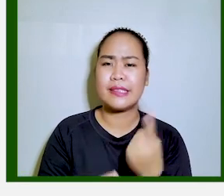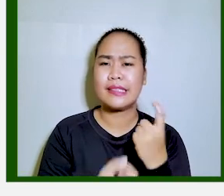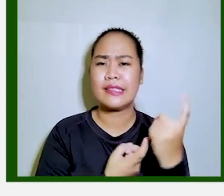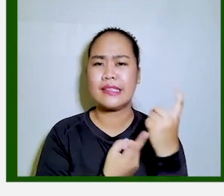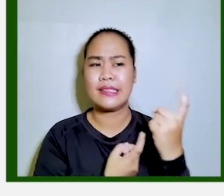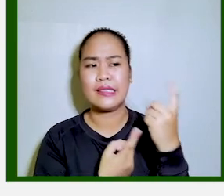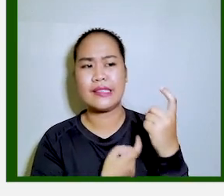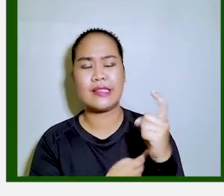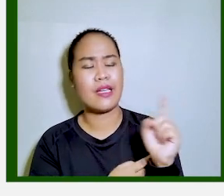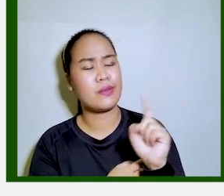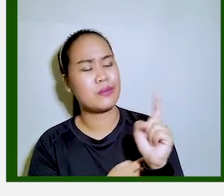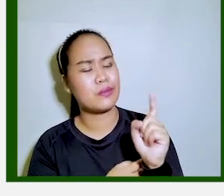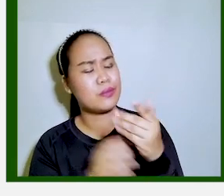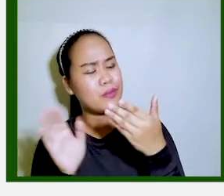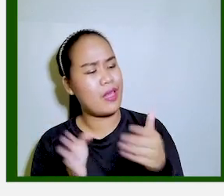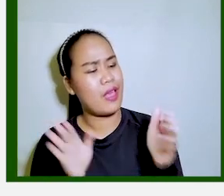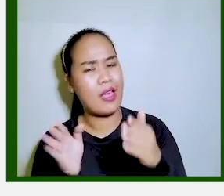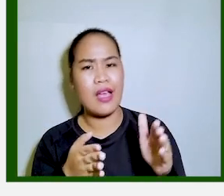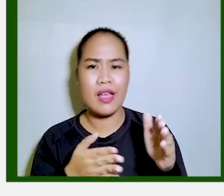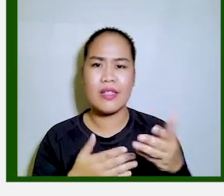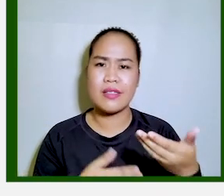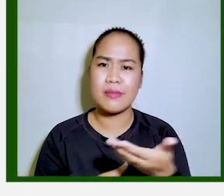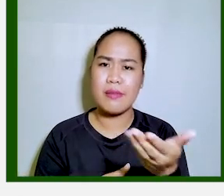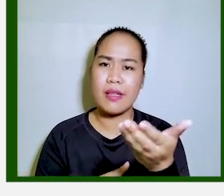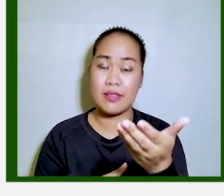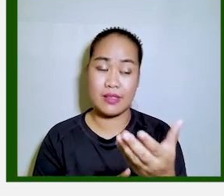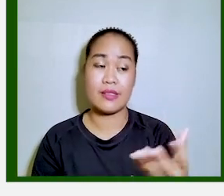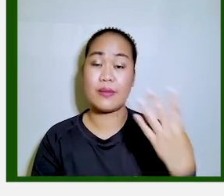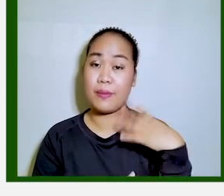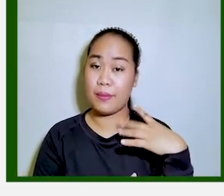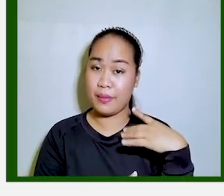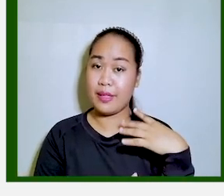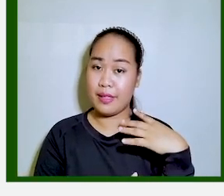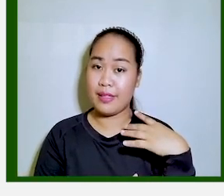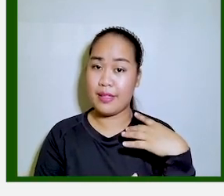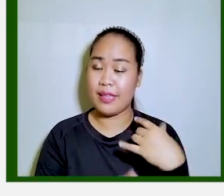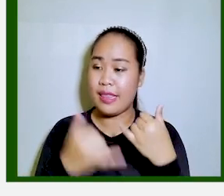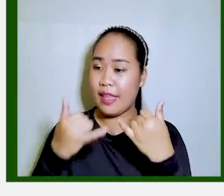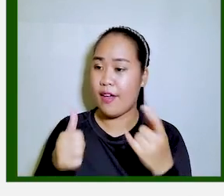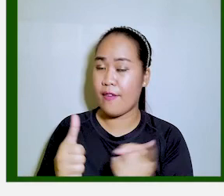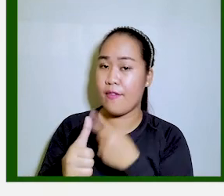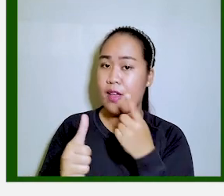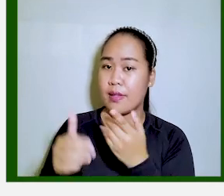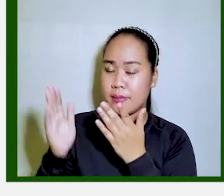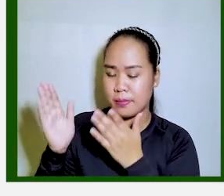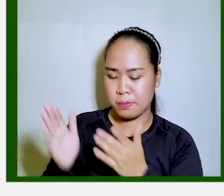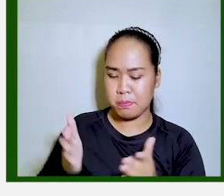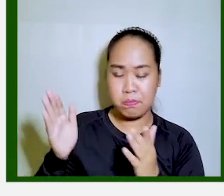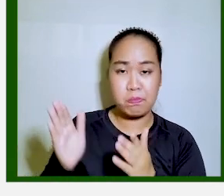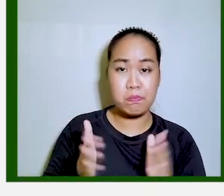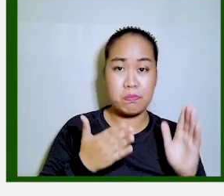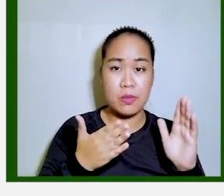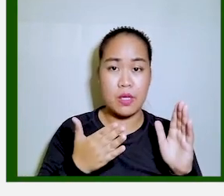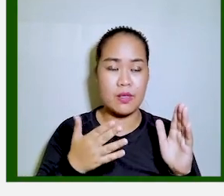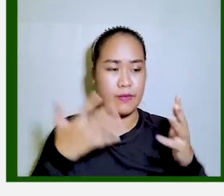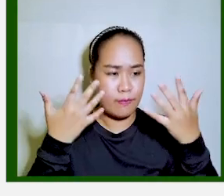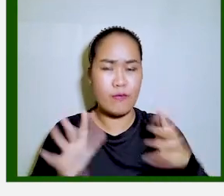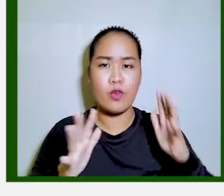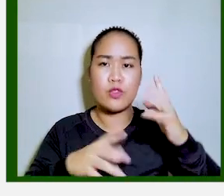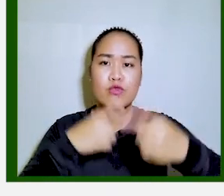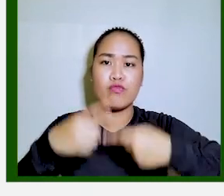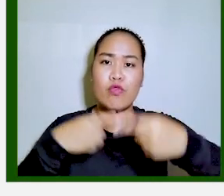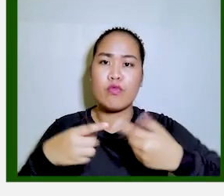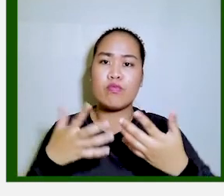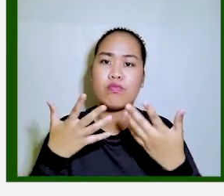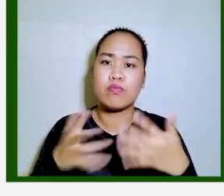ng Pasig? No? So nilalatag naman po, no, puro plano naman ngayon and bago i-roll out talaga. Hindi naman ho